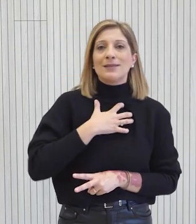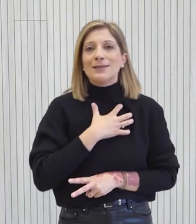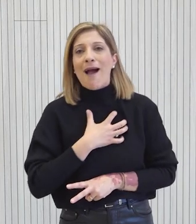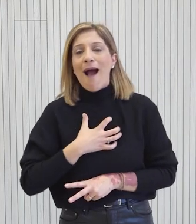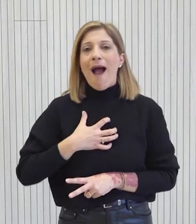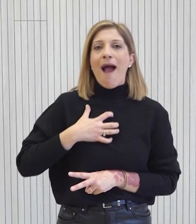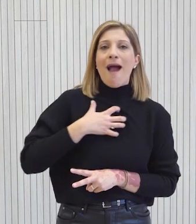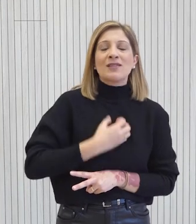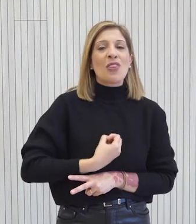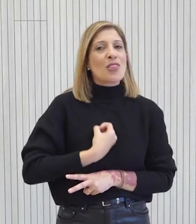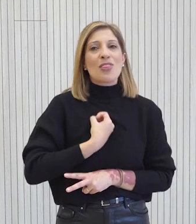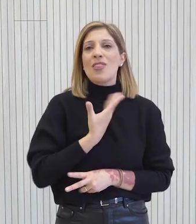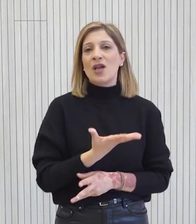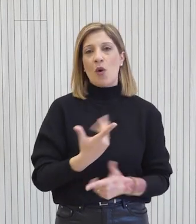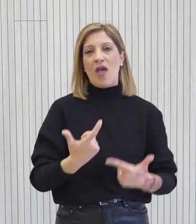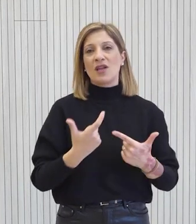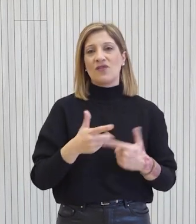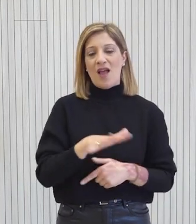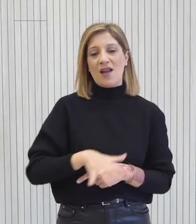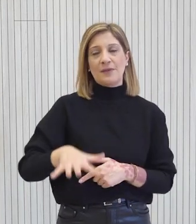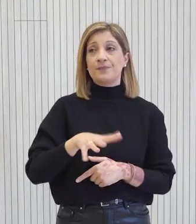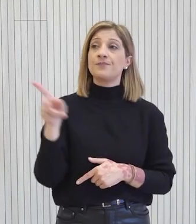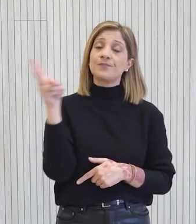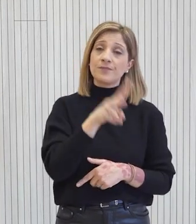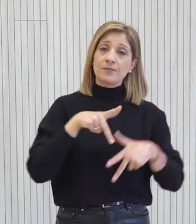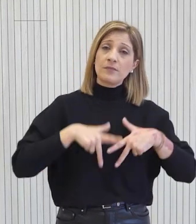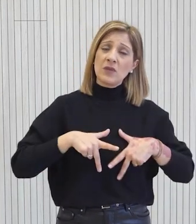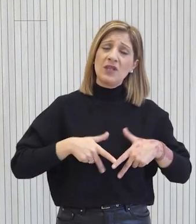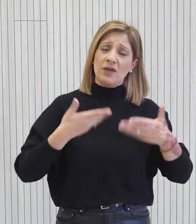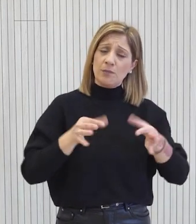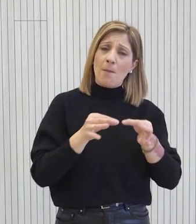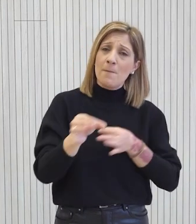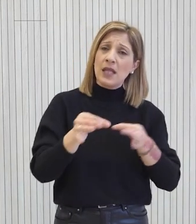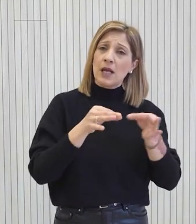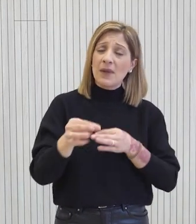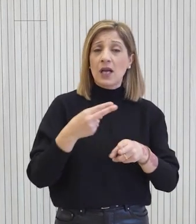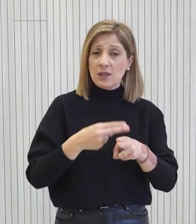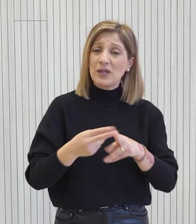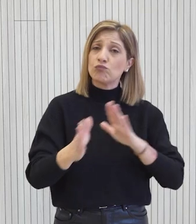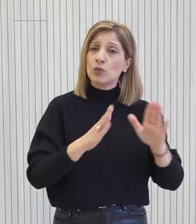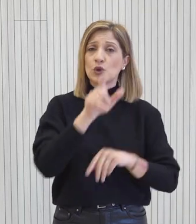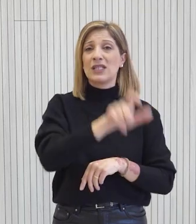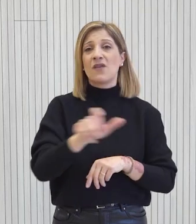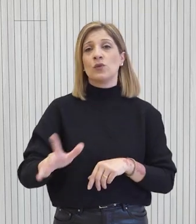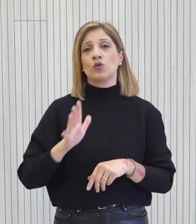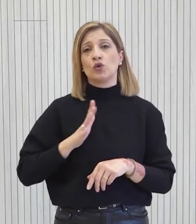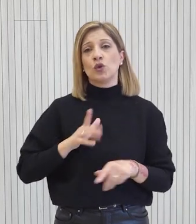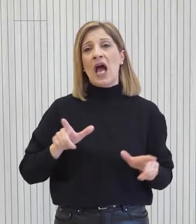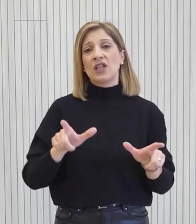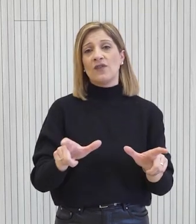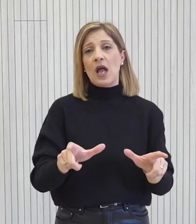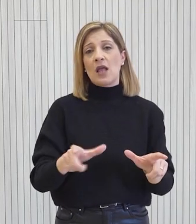είναι ασφαλής επί κατάλληλα? Η κυβέρνηση λαμβάνει όλα τα απαραίτητα μέτρα για να διασφαλίσει την ασφάλεια των κατοίκων της